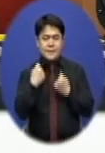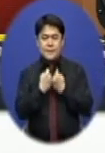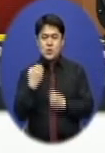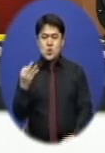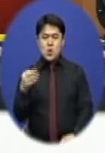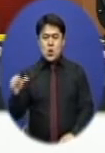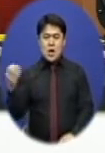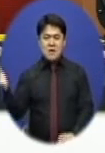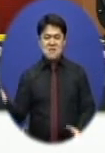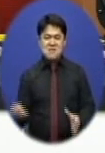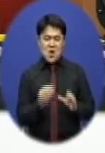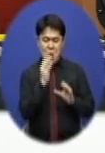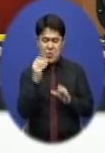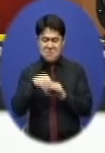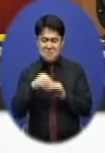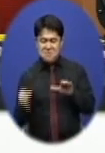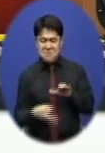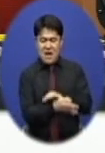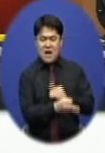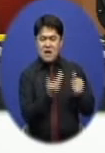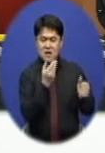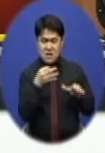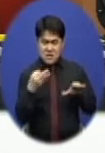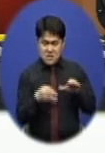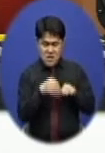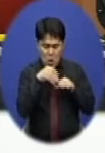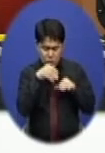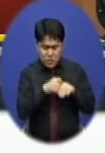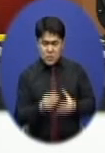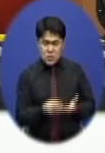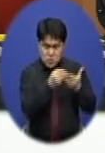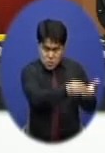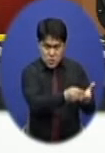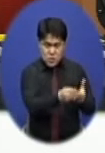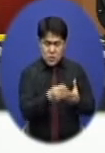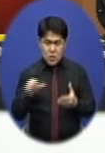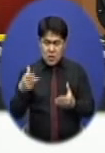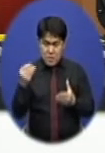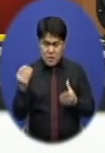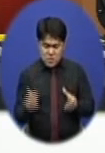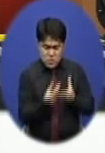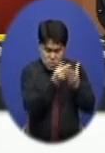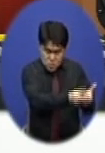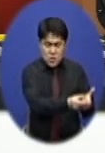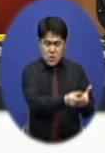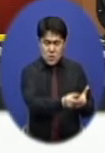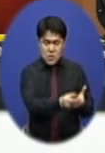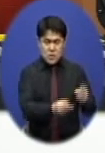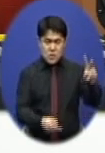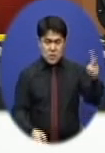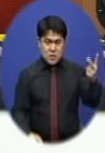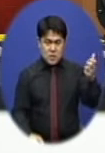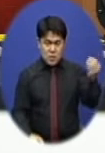사비 500만 원을 또 모르게 기부를 했답니다. 네. 500만 원을 다 뿌렸는데 285만